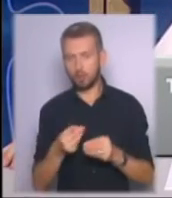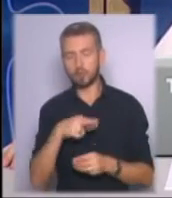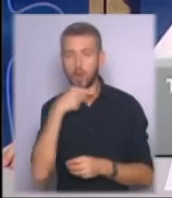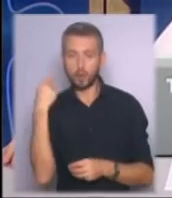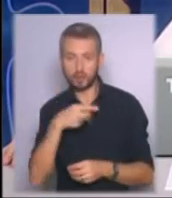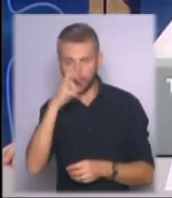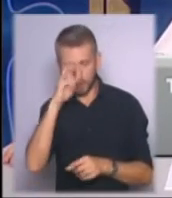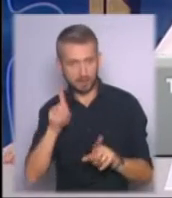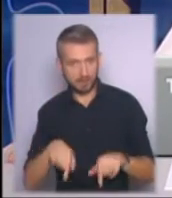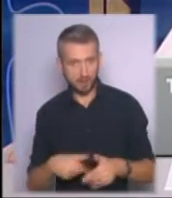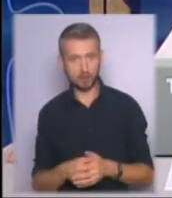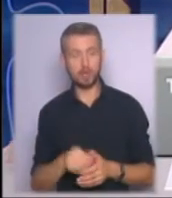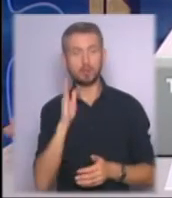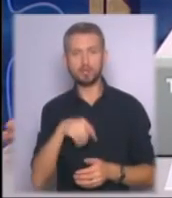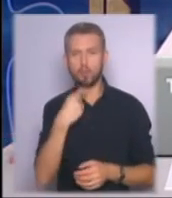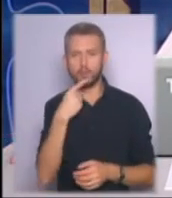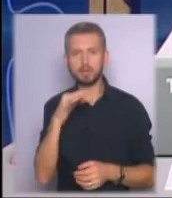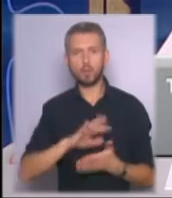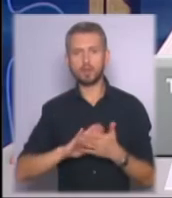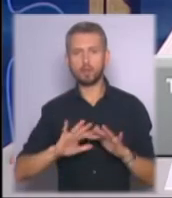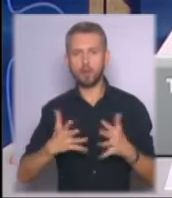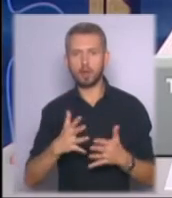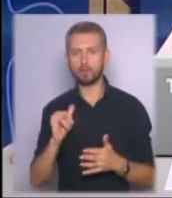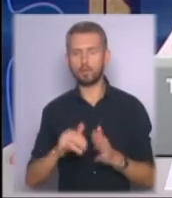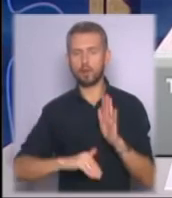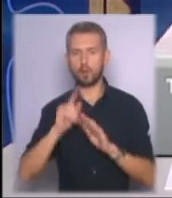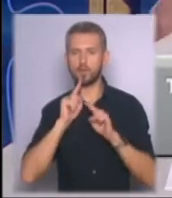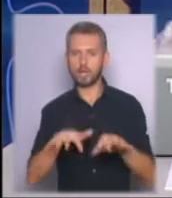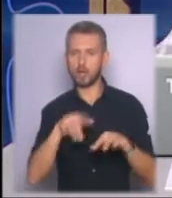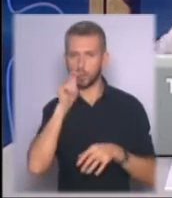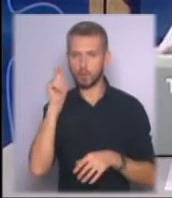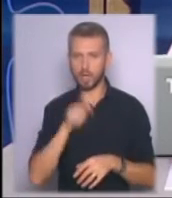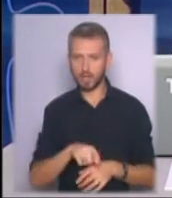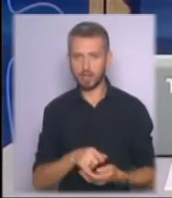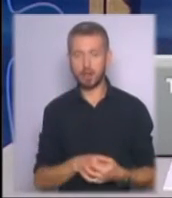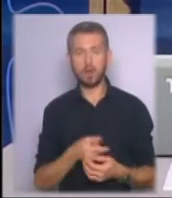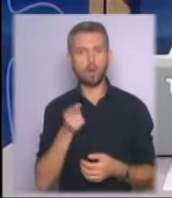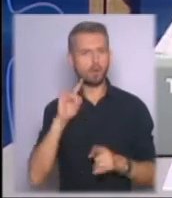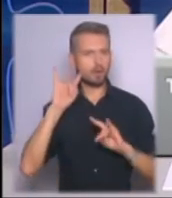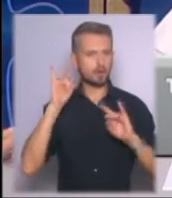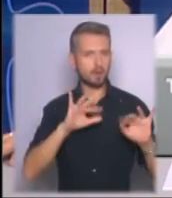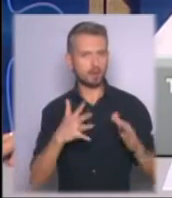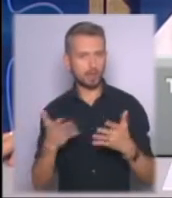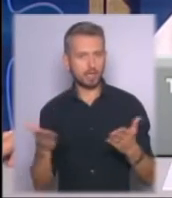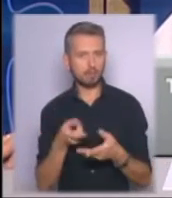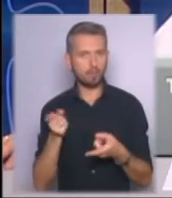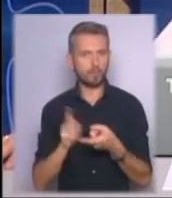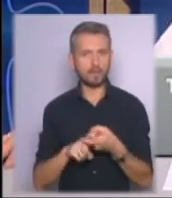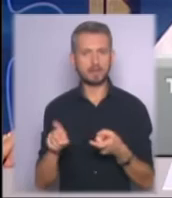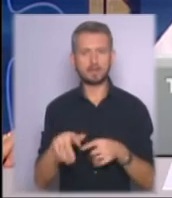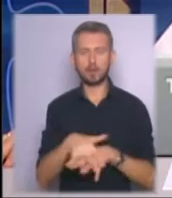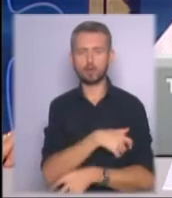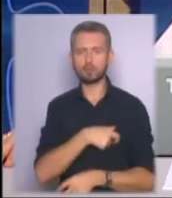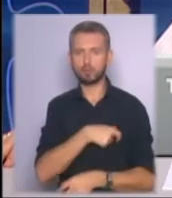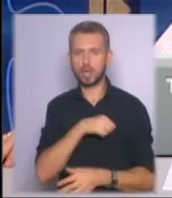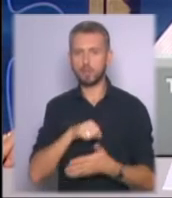Федерації, зокрема. Так само будемо говорити і про ситуацію у Верховній Раді України. Ну, ті резонансні події, які пов'язані з народним депутатом